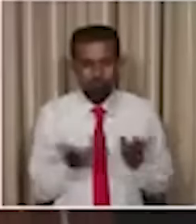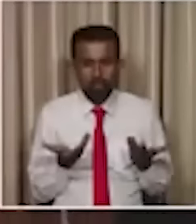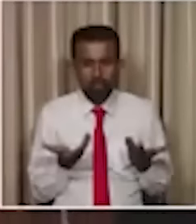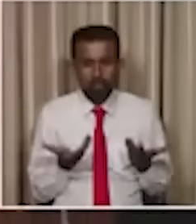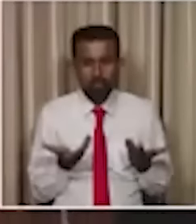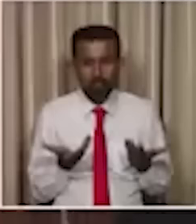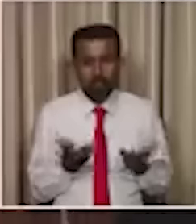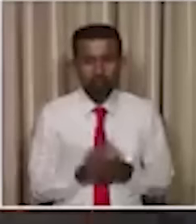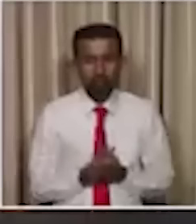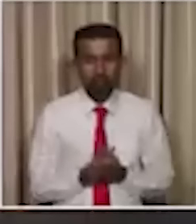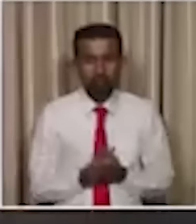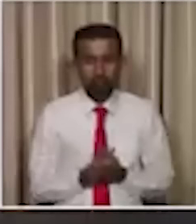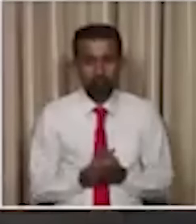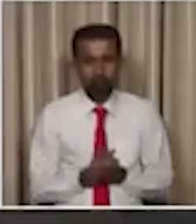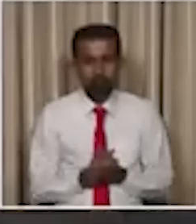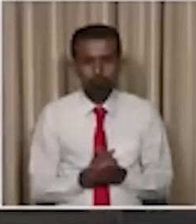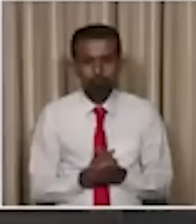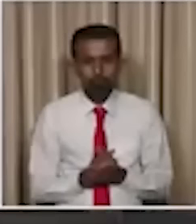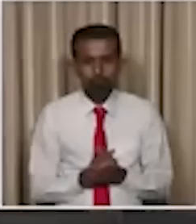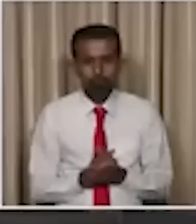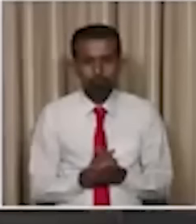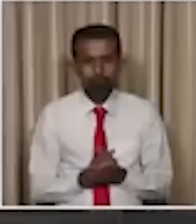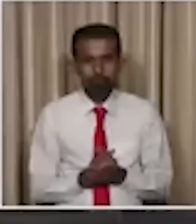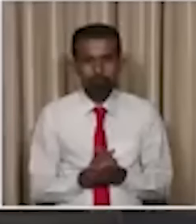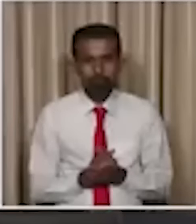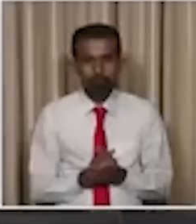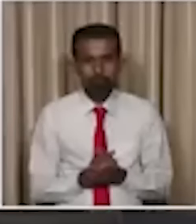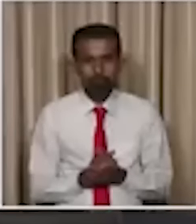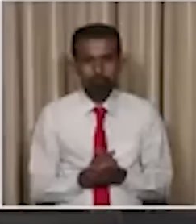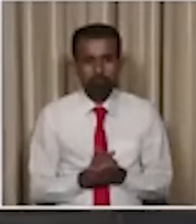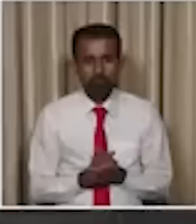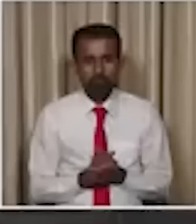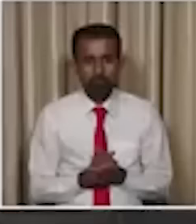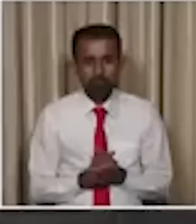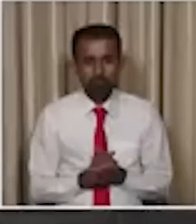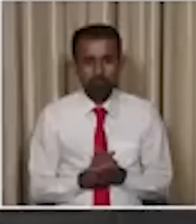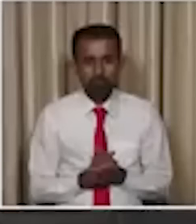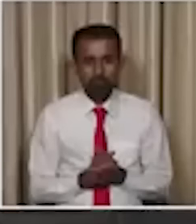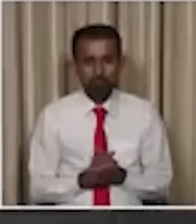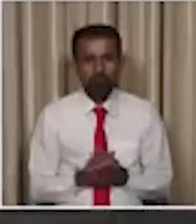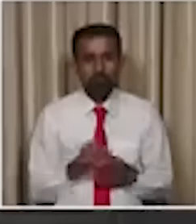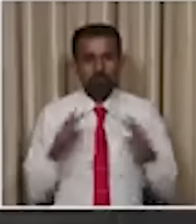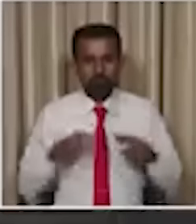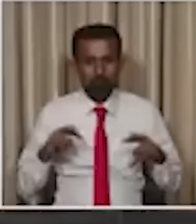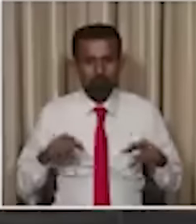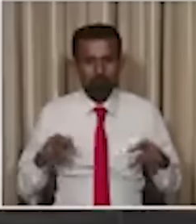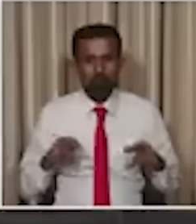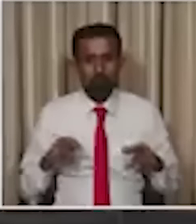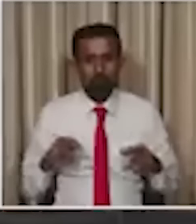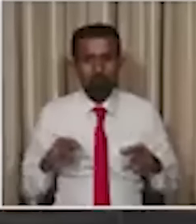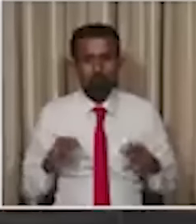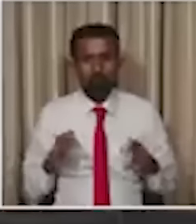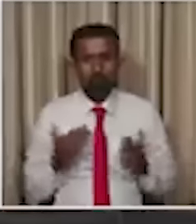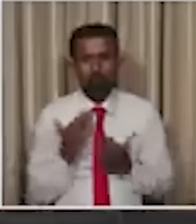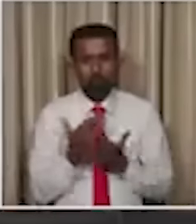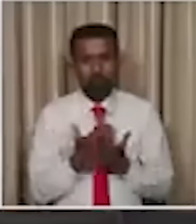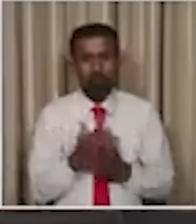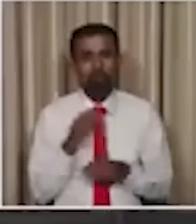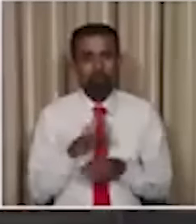ඔබතුමා ඒක මේ ඒක ගැනත් මේ තාම මේ විමර්ශනේ මේ කරුණු එළි